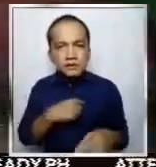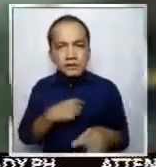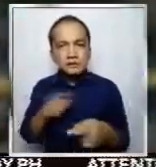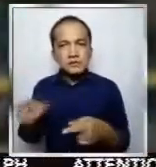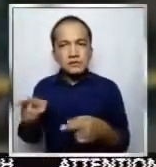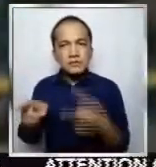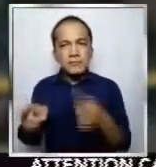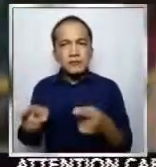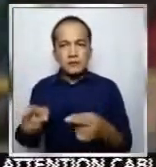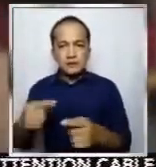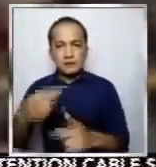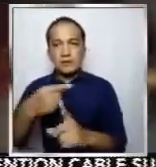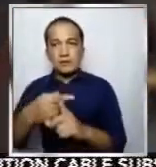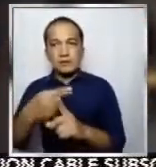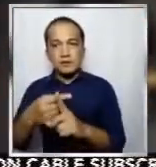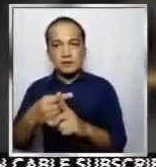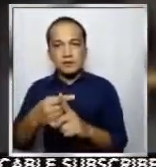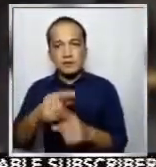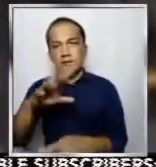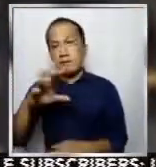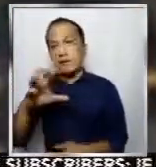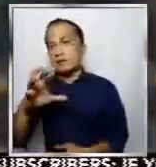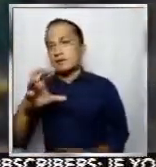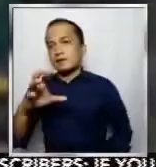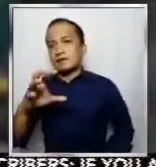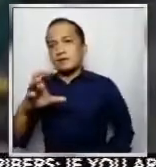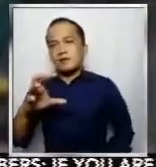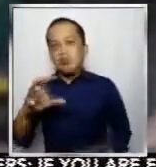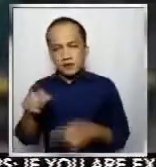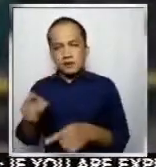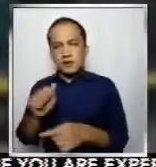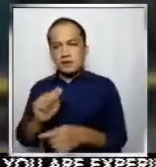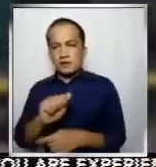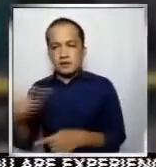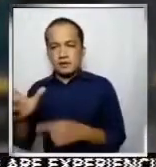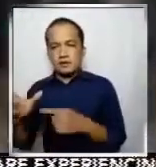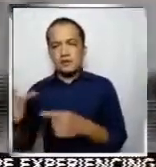nag-positive doon nasa 500. So lahat din waiting for the result ng PCR.